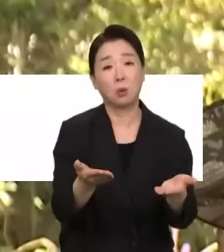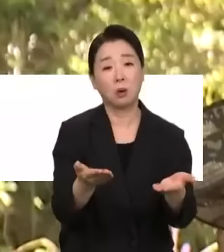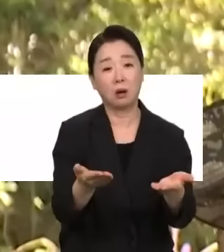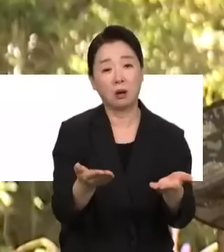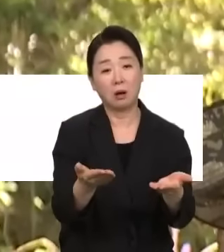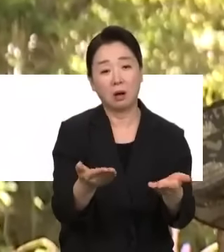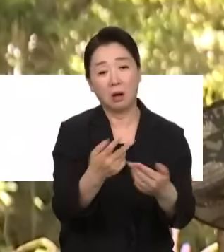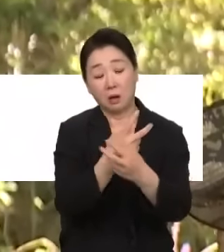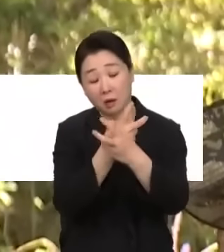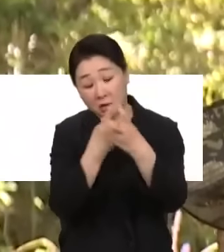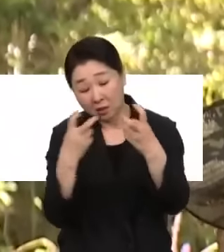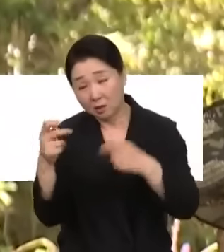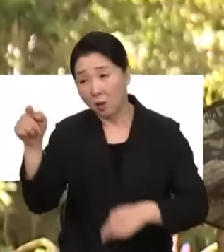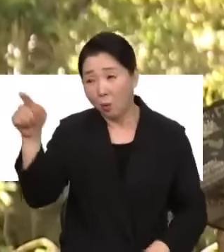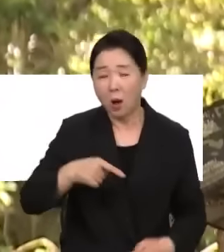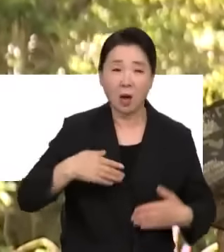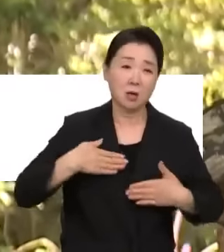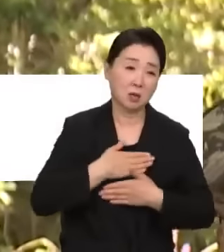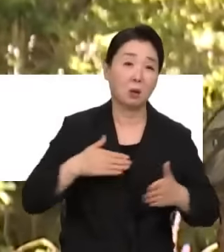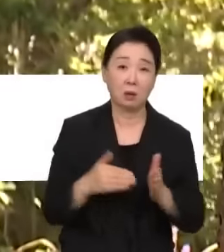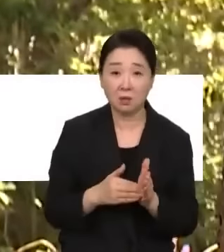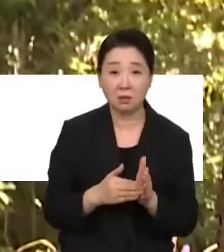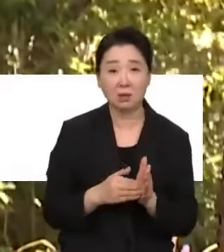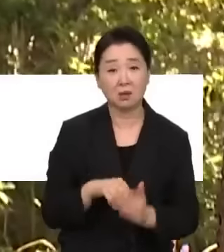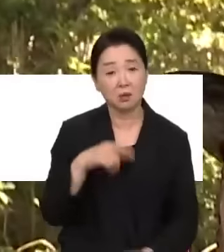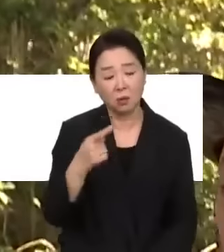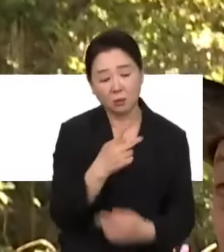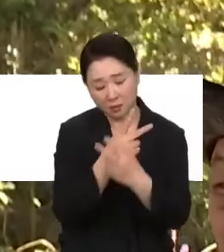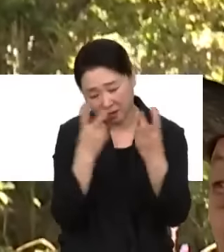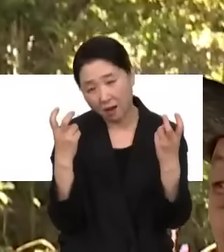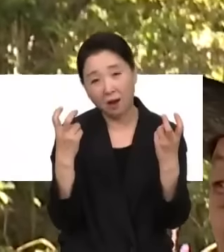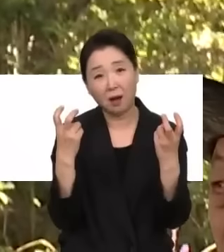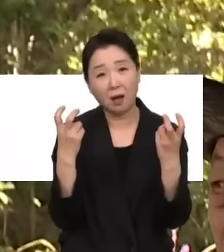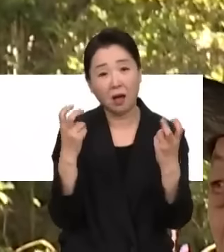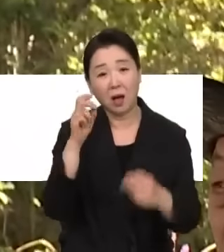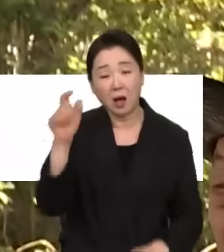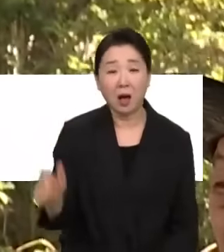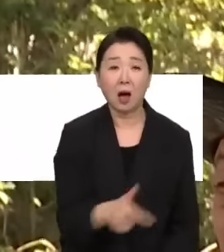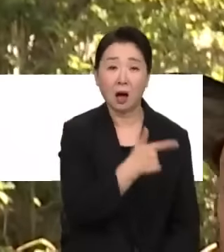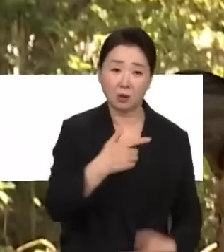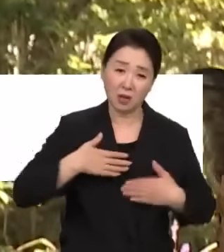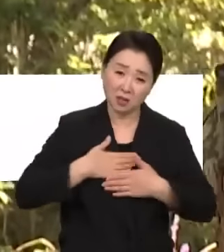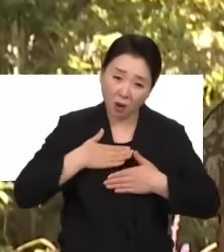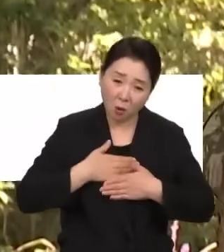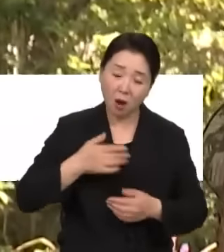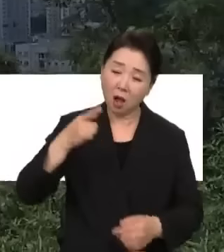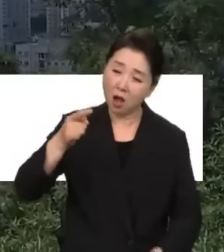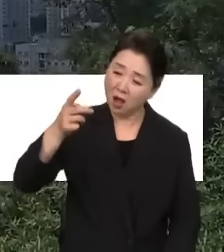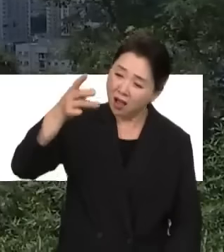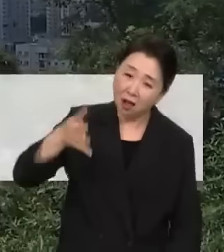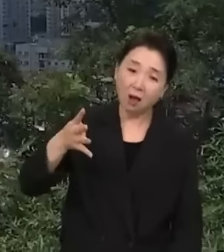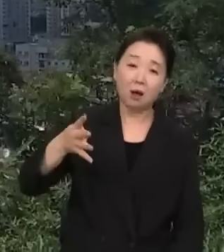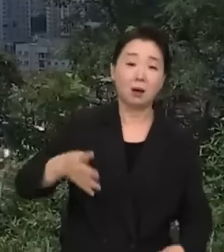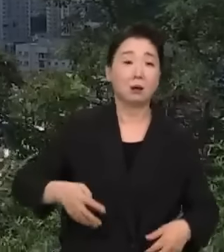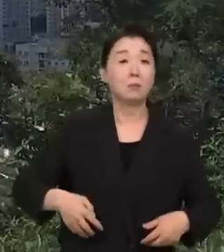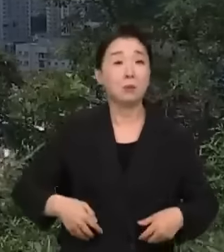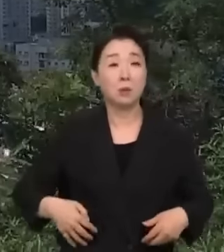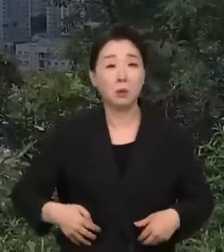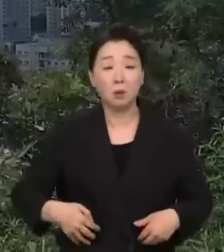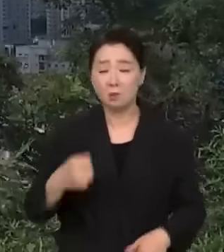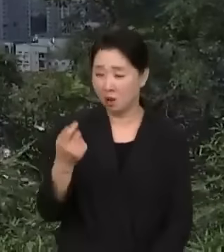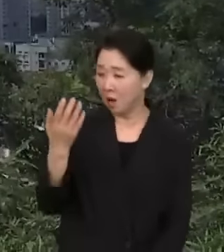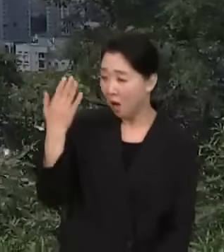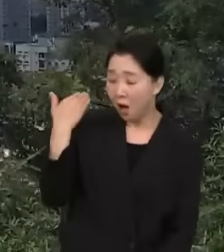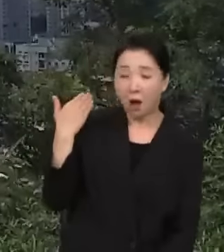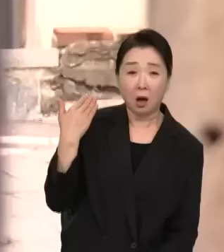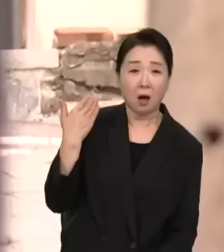이제 나와갖고 한 번씩 샤워하고 또 그렇게 자고. 그게 하루에 서너 번씩은 해야 돼, 샤워를. 몇 년 전부터 유독